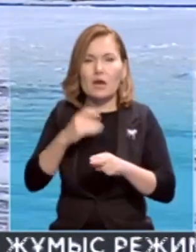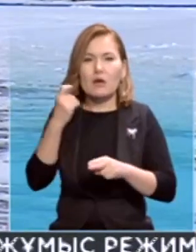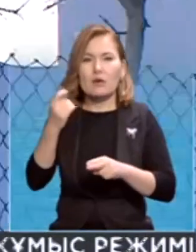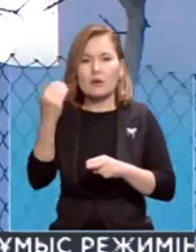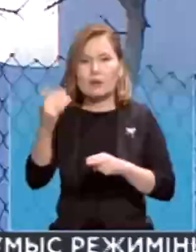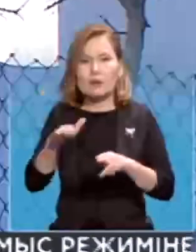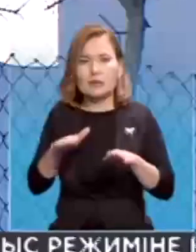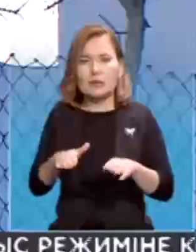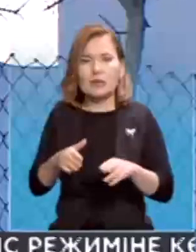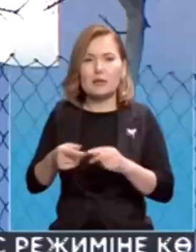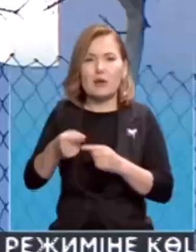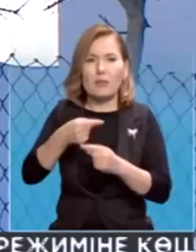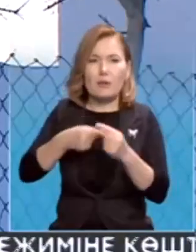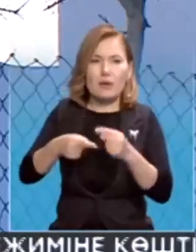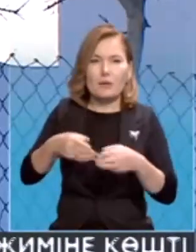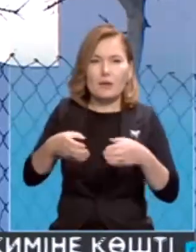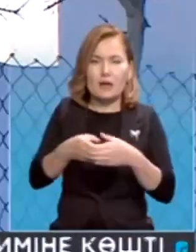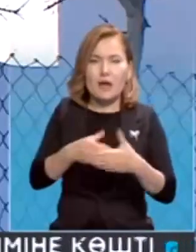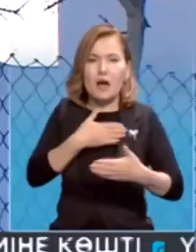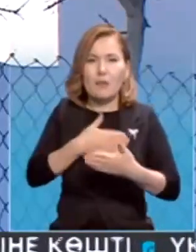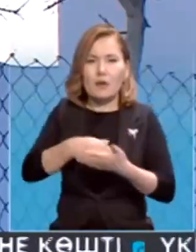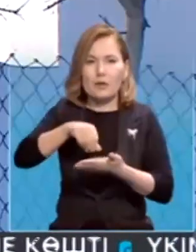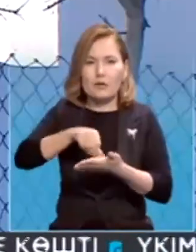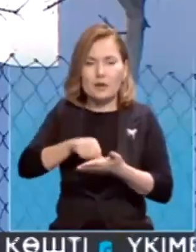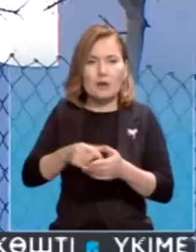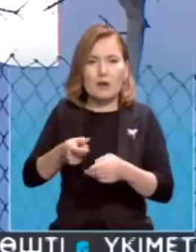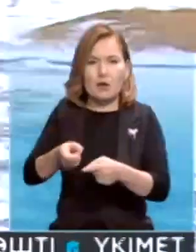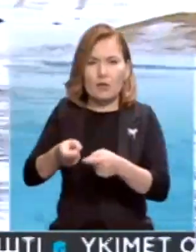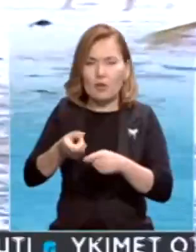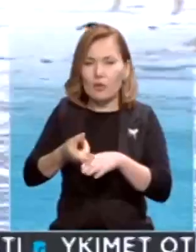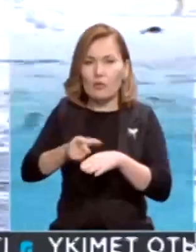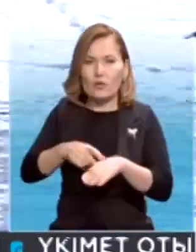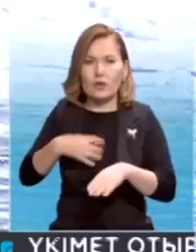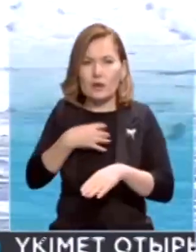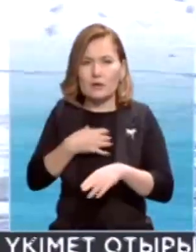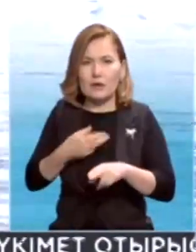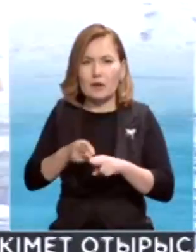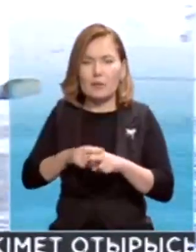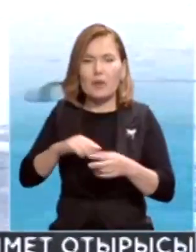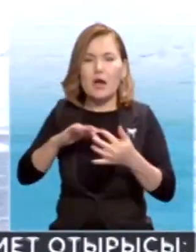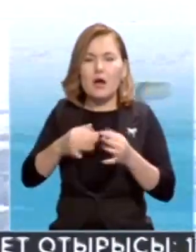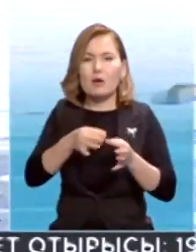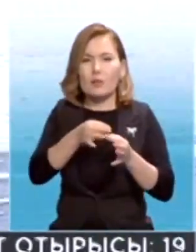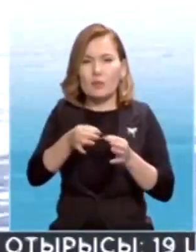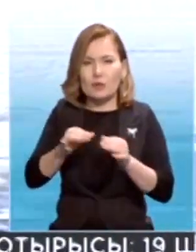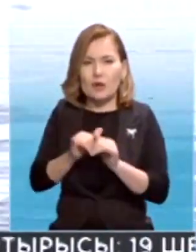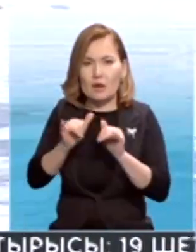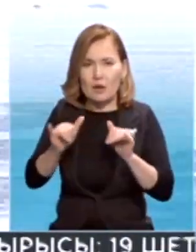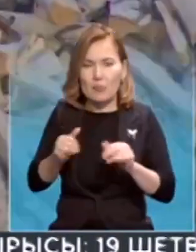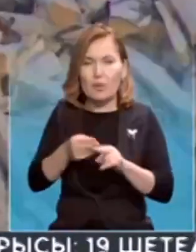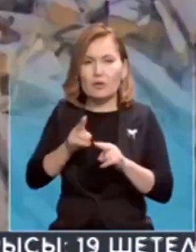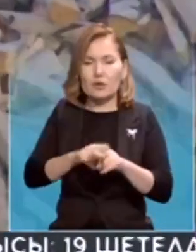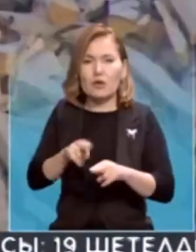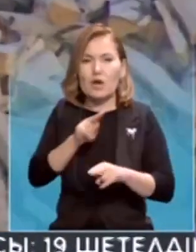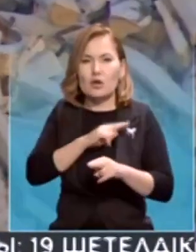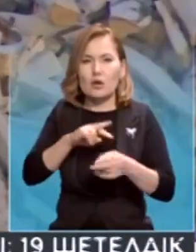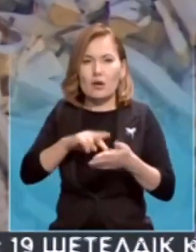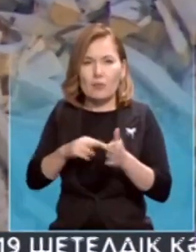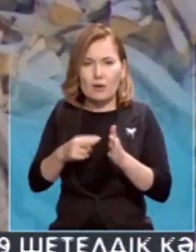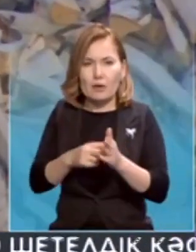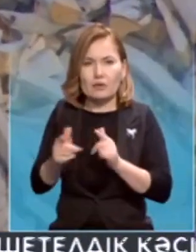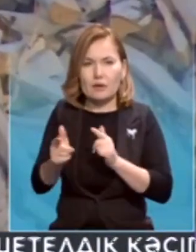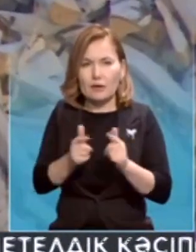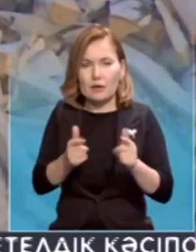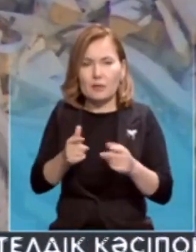оған шаруалар мен жергілікті қоғам белсенділерін тарту ісі айрықша назарда болмақ. Сонымен қатар ауылды өркендетудің мүлдем тың тәсілдері керек